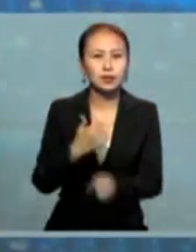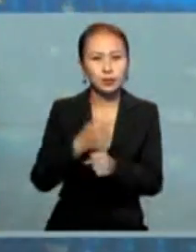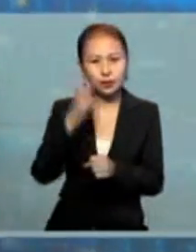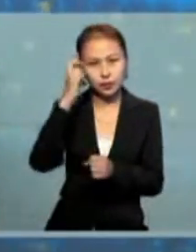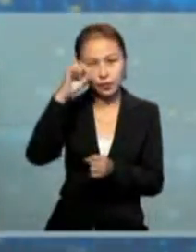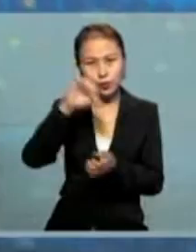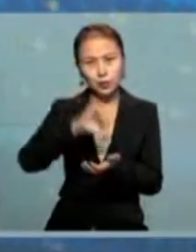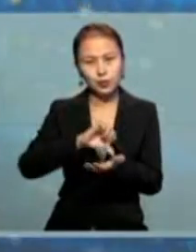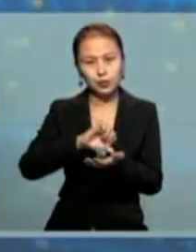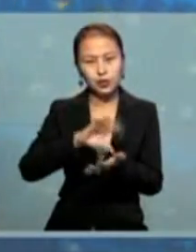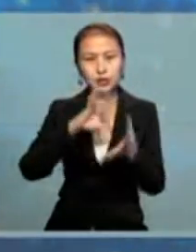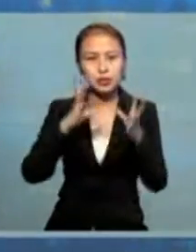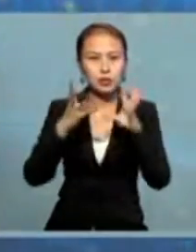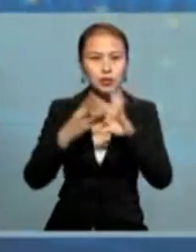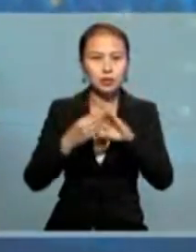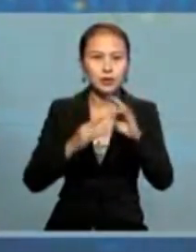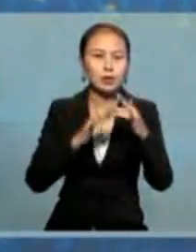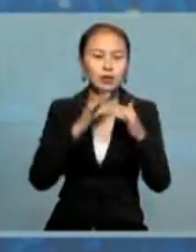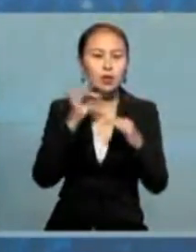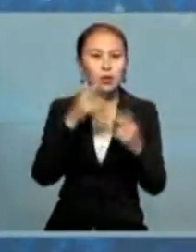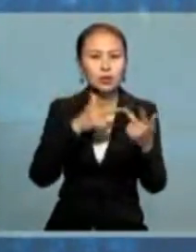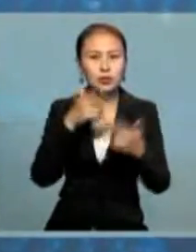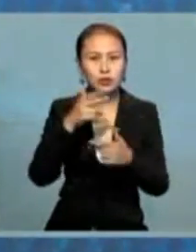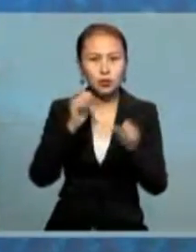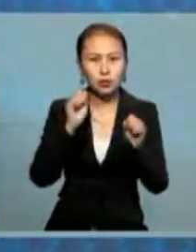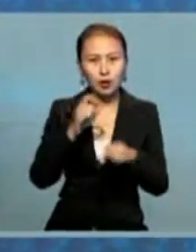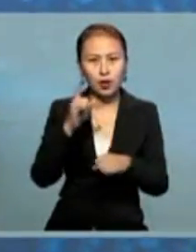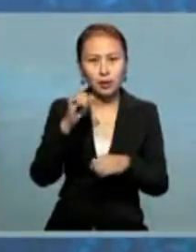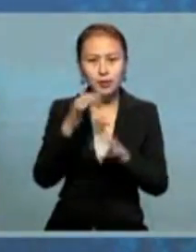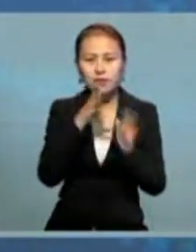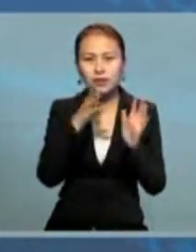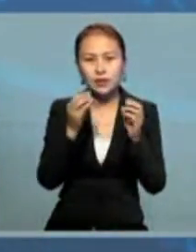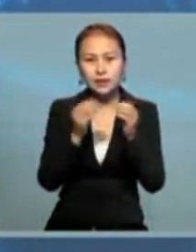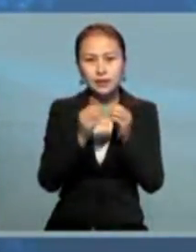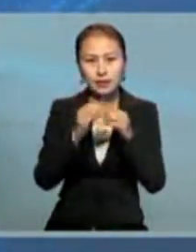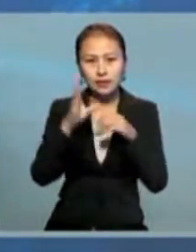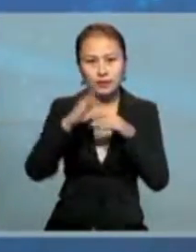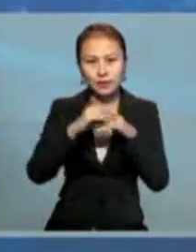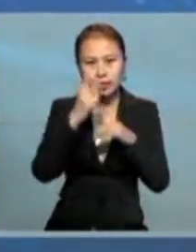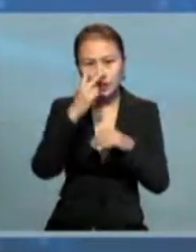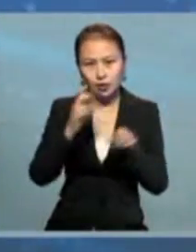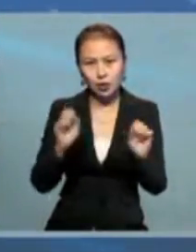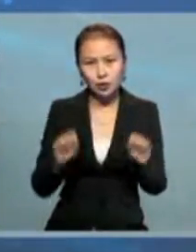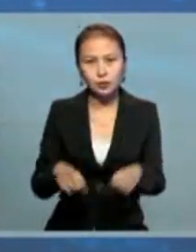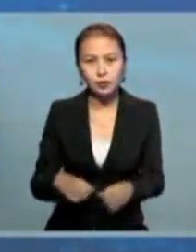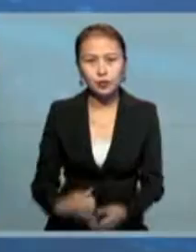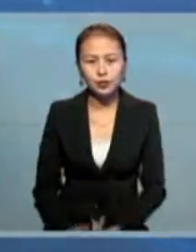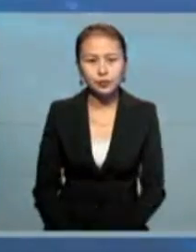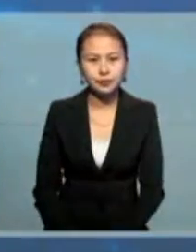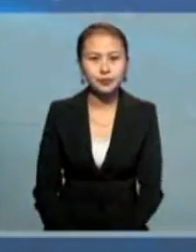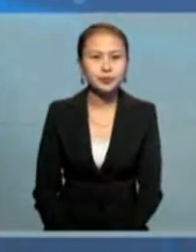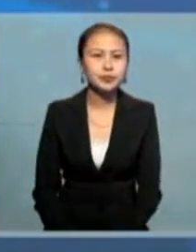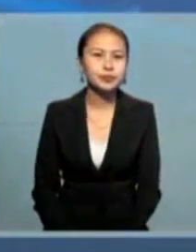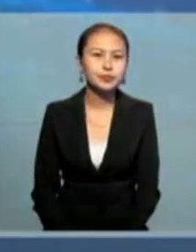Елбасының қатысуымен өткен жалпыұлттық телекөпір жайлы арнайы көрсетілімді хабар арнасына сағат 22:00-де көре